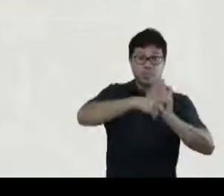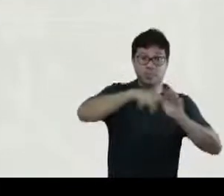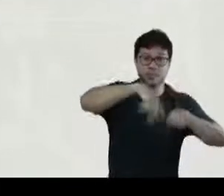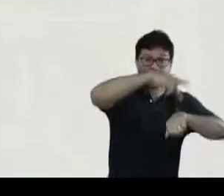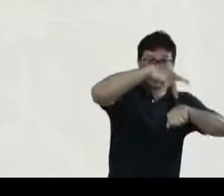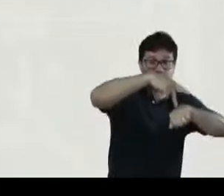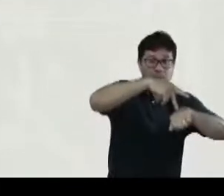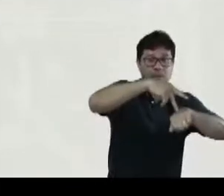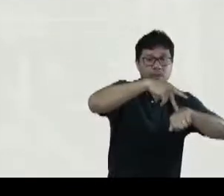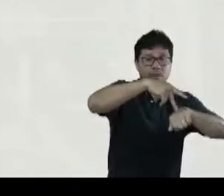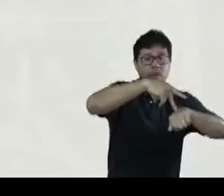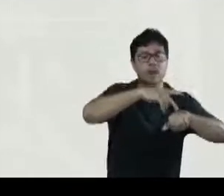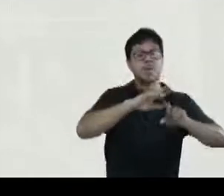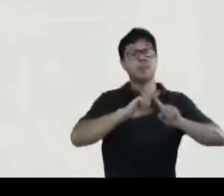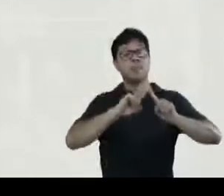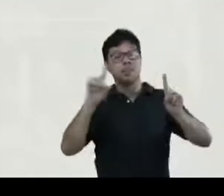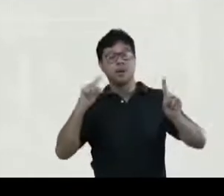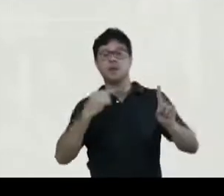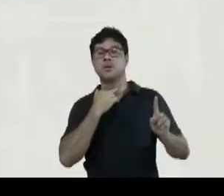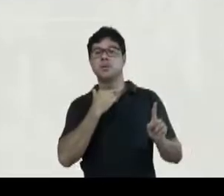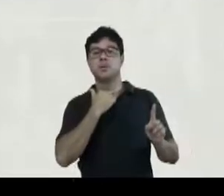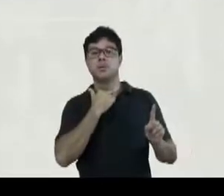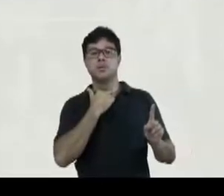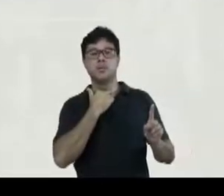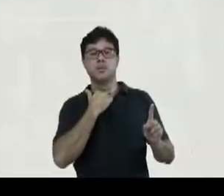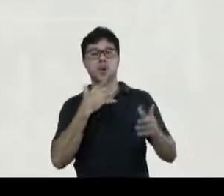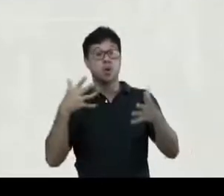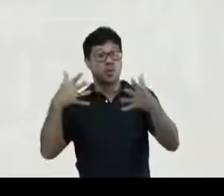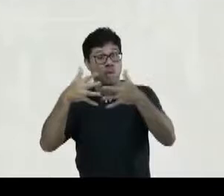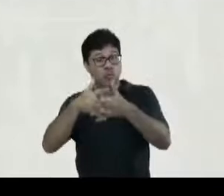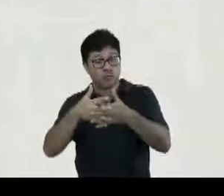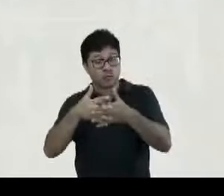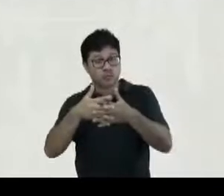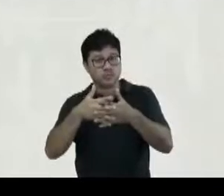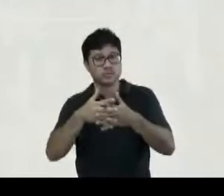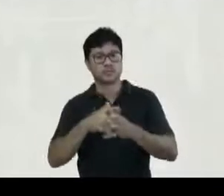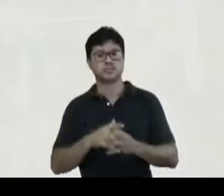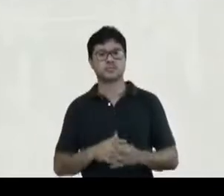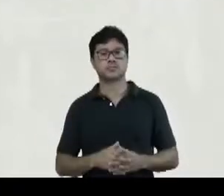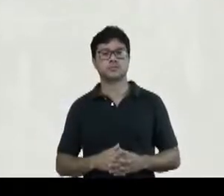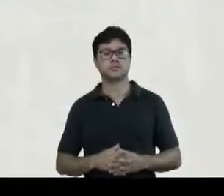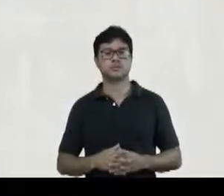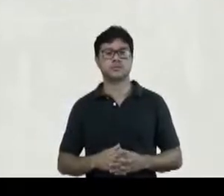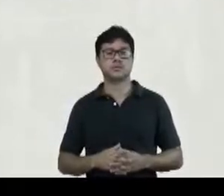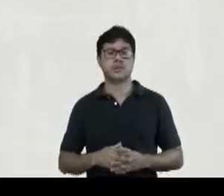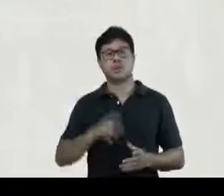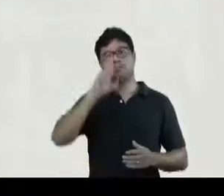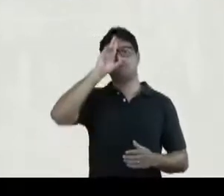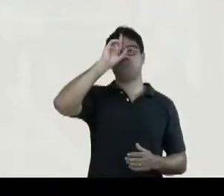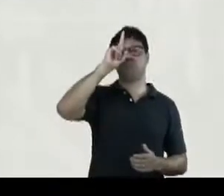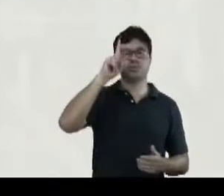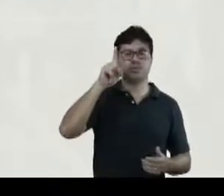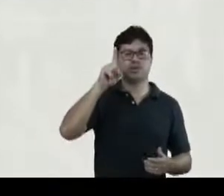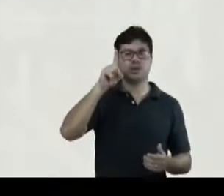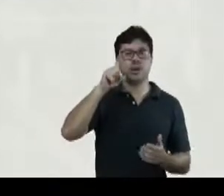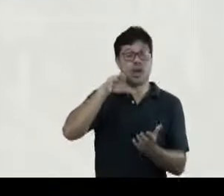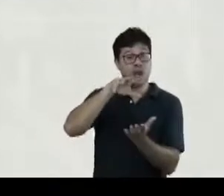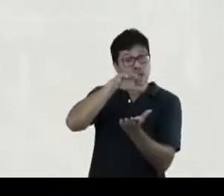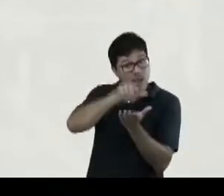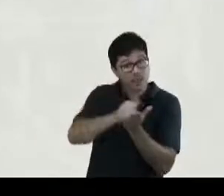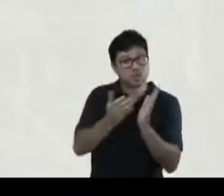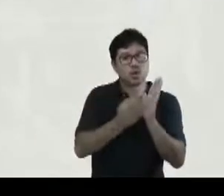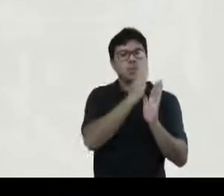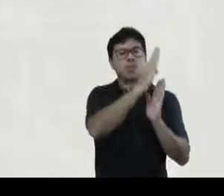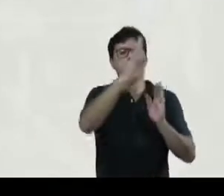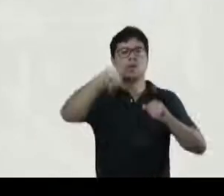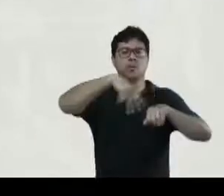verteilten Exemplardaten zugreifen können. Searle nutzt diese Normnummer jetzt, um in der HPB